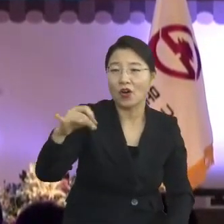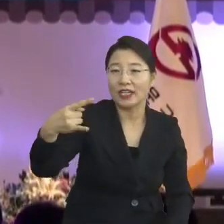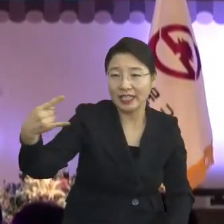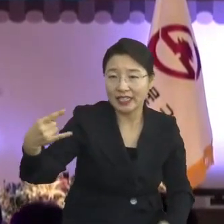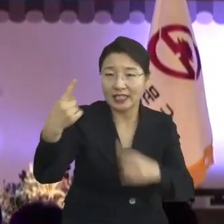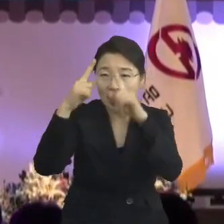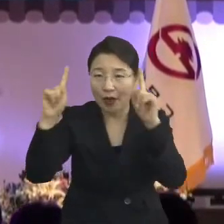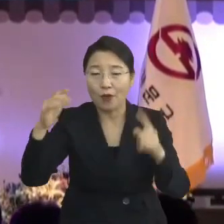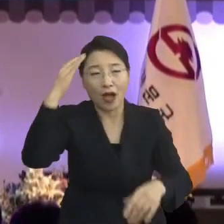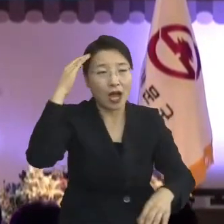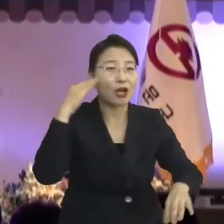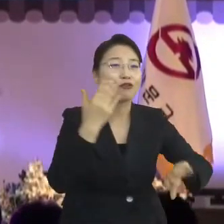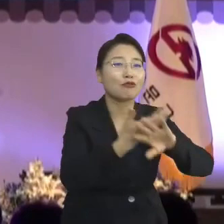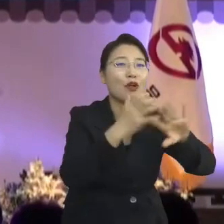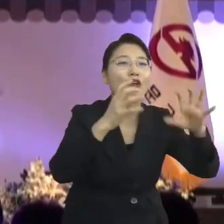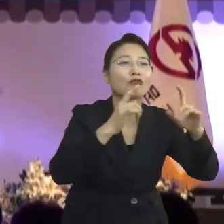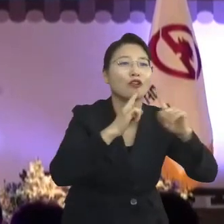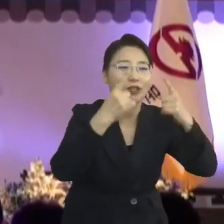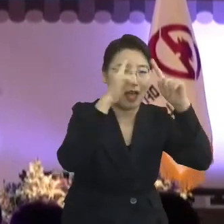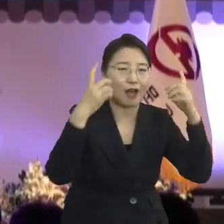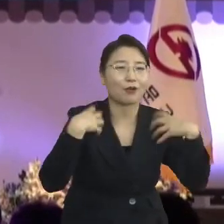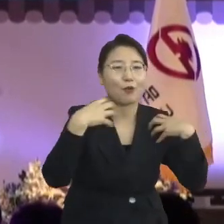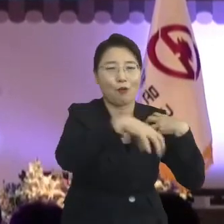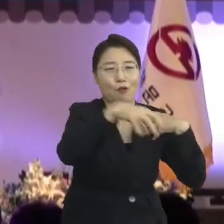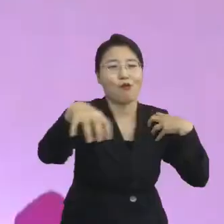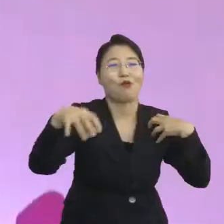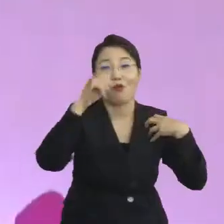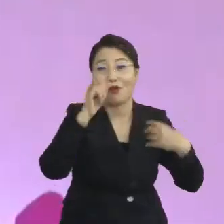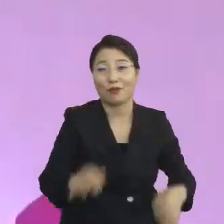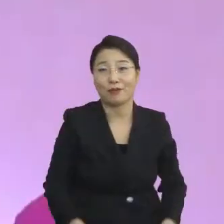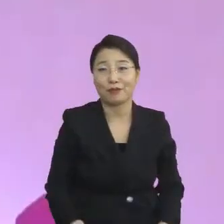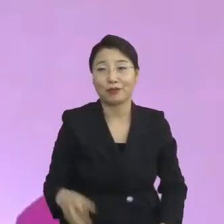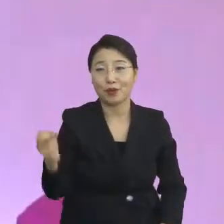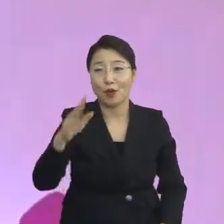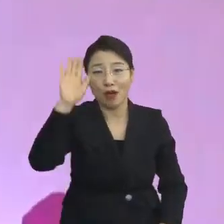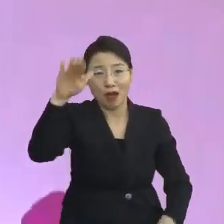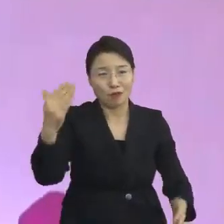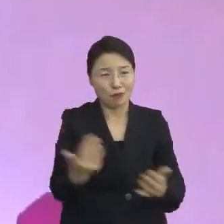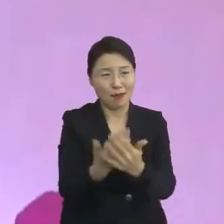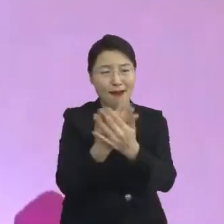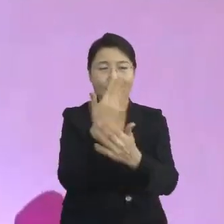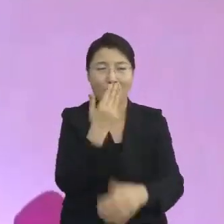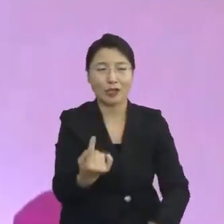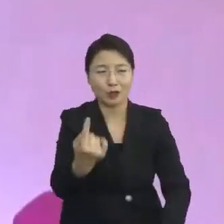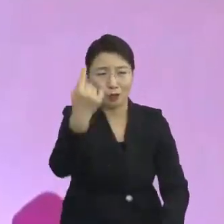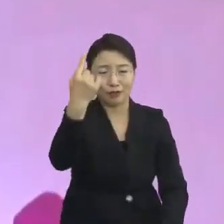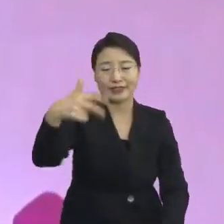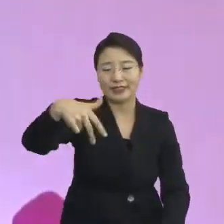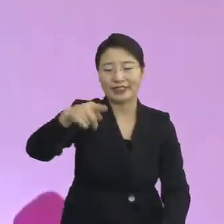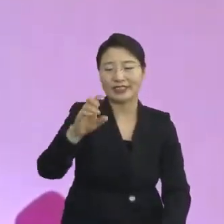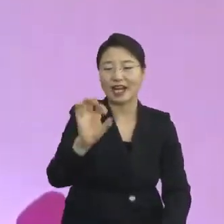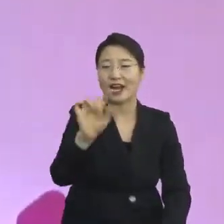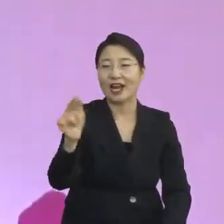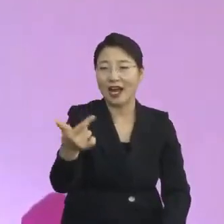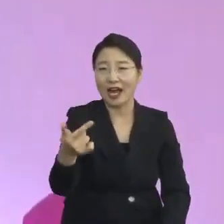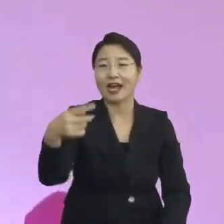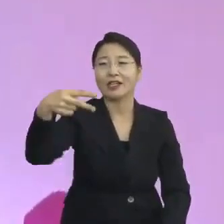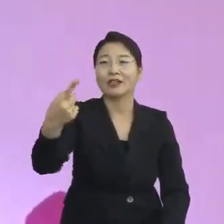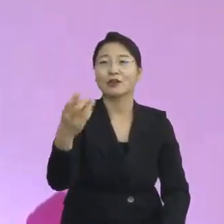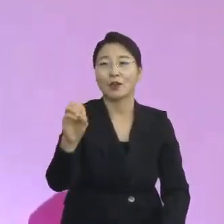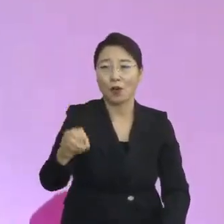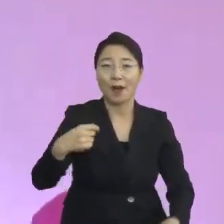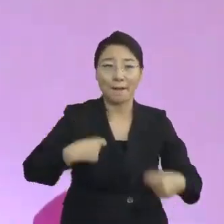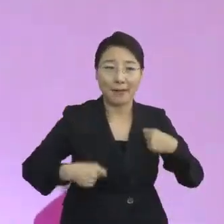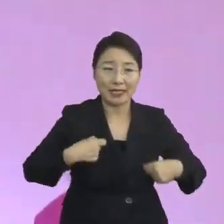한국외대가 있습니다. 또한 성장 잠재력을 지닌 장안동과 패션 봉제